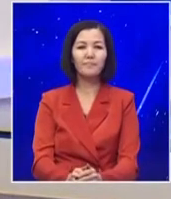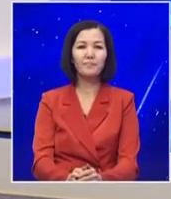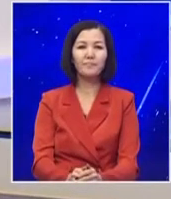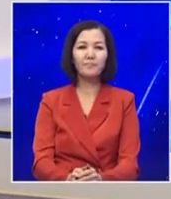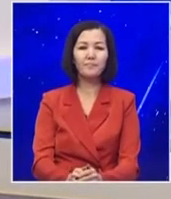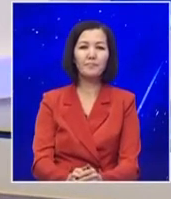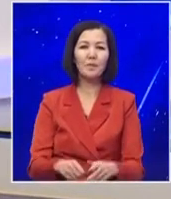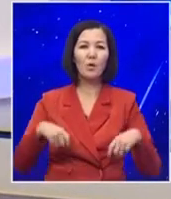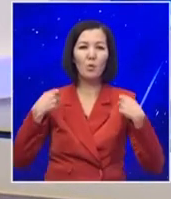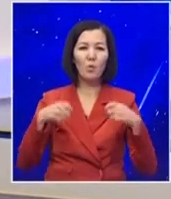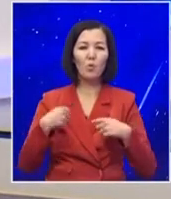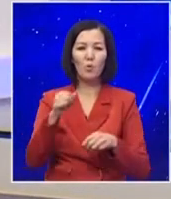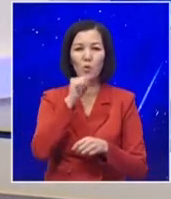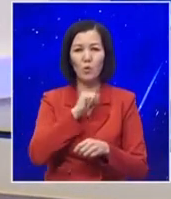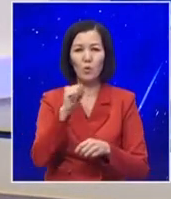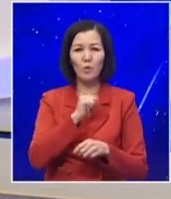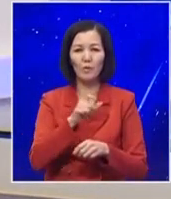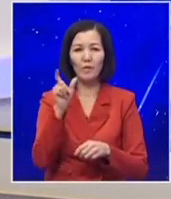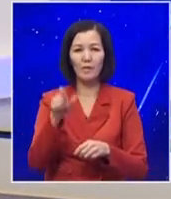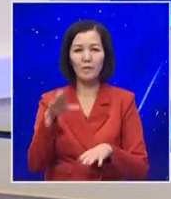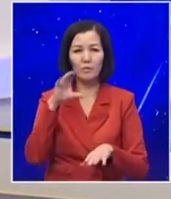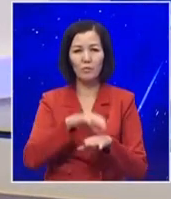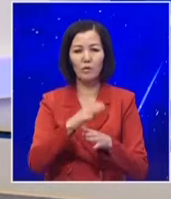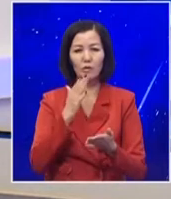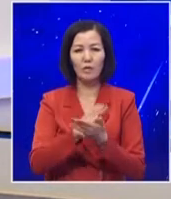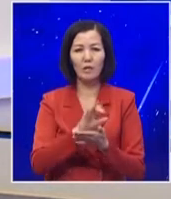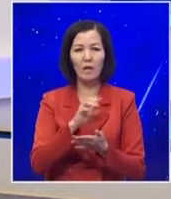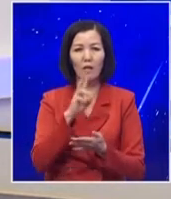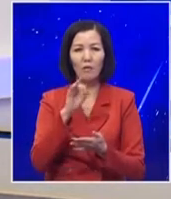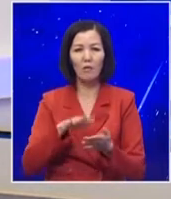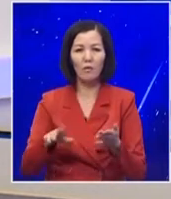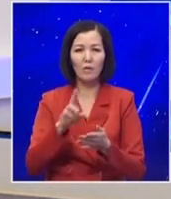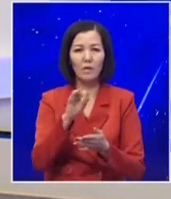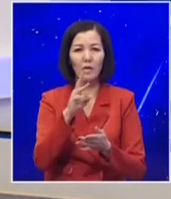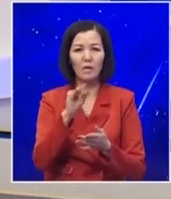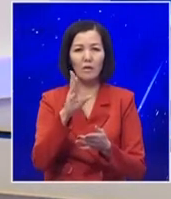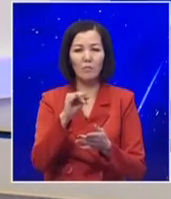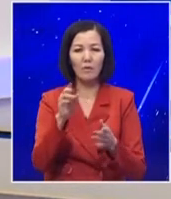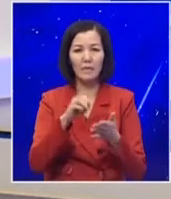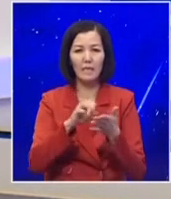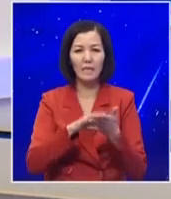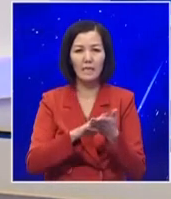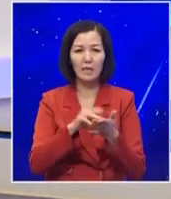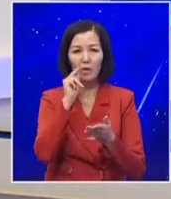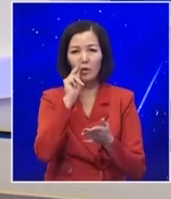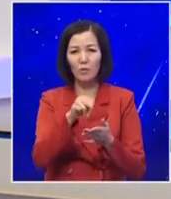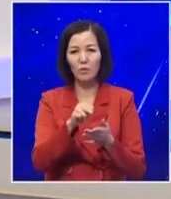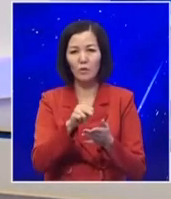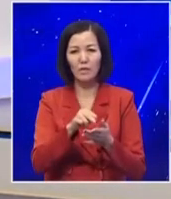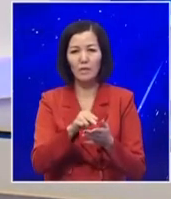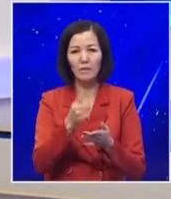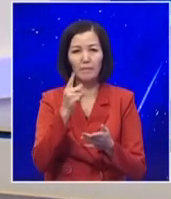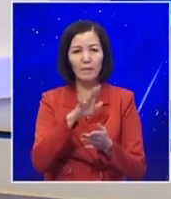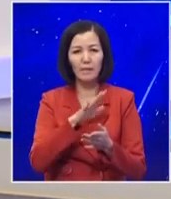Қой ұрлауды кәсіп еткен ұрылар ұсталды. Оқиға Алакөл ауданы Қарабұлақ кентінде тіркелген. Күдіктілер елді мекендегі бір емес үш